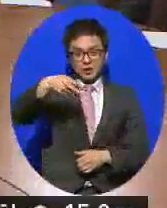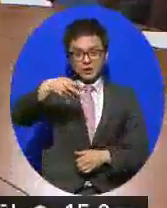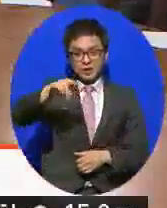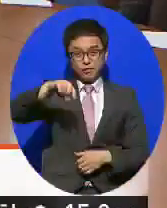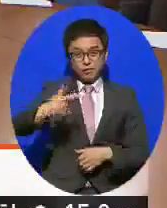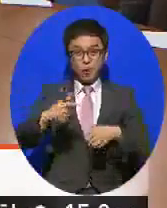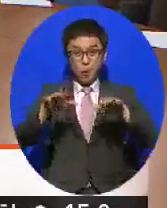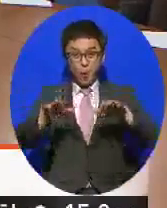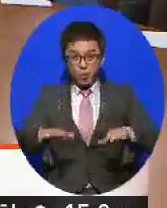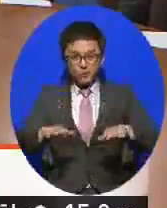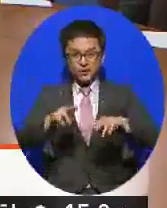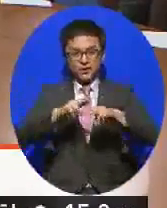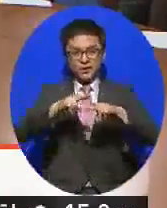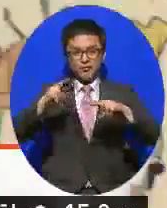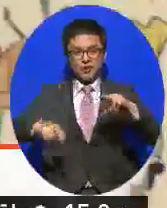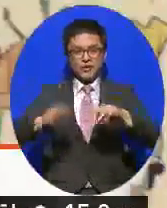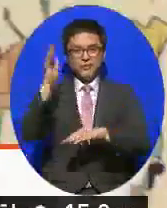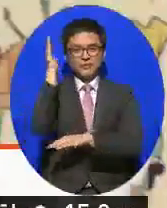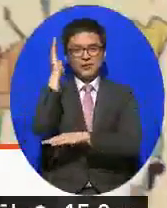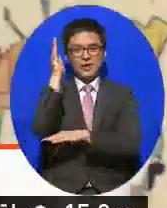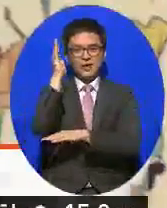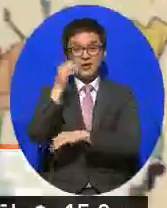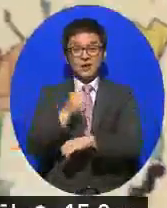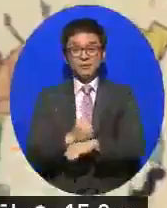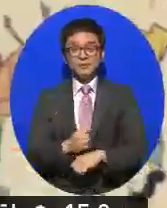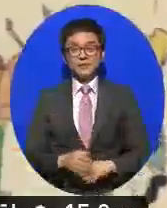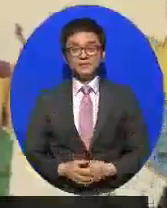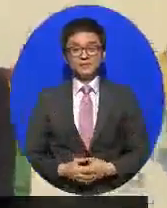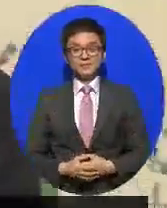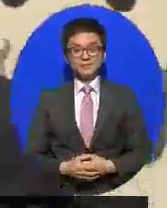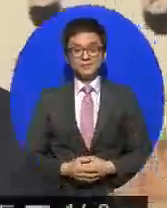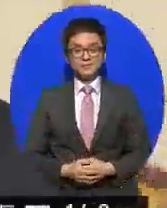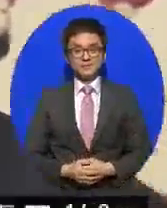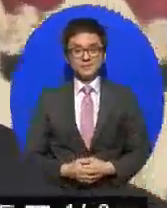기자회견을 열어 퇴임 소감을 밝힐 예정입니다. TV조선 정은섭입니다.